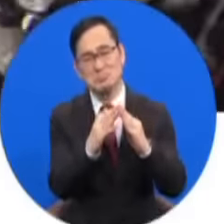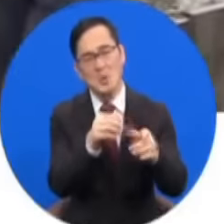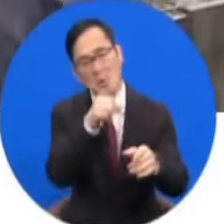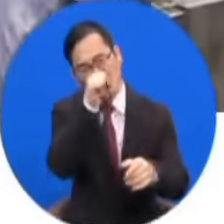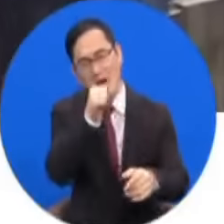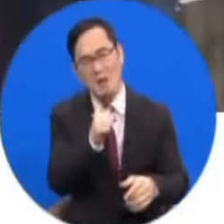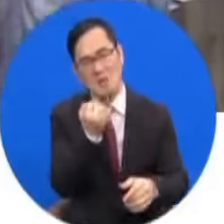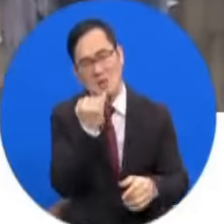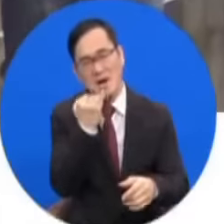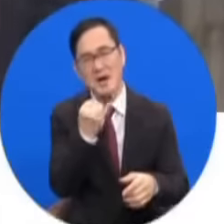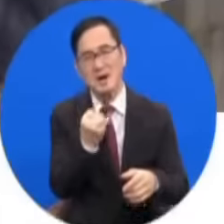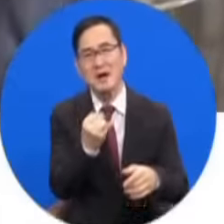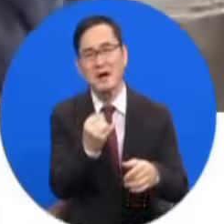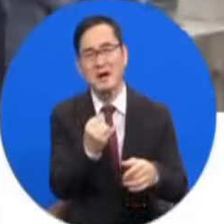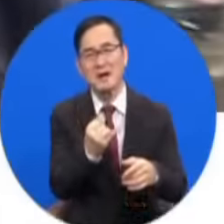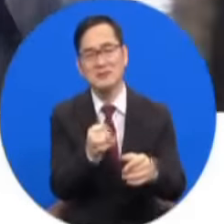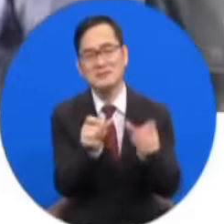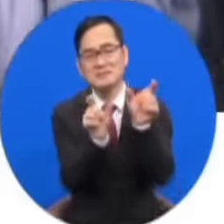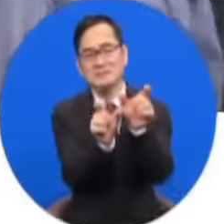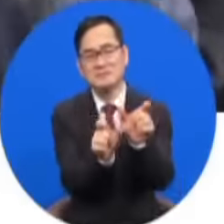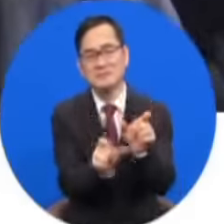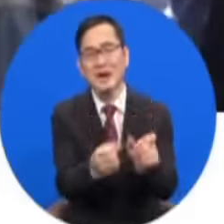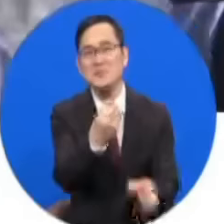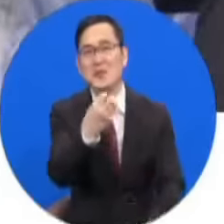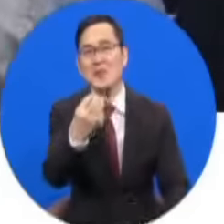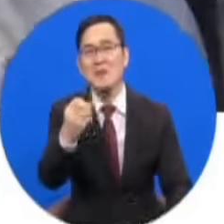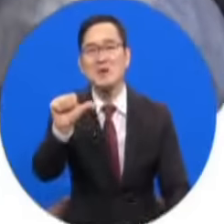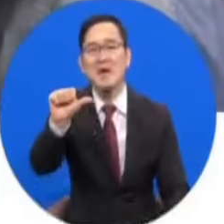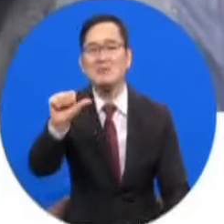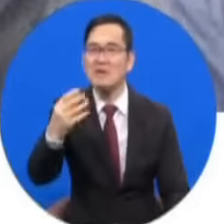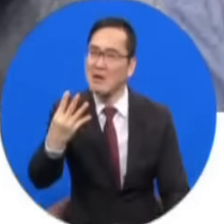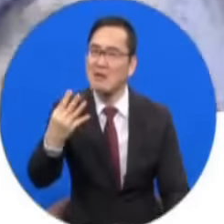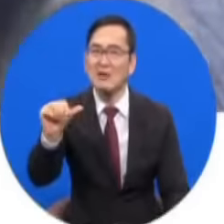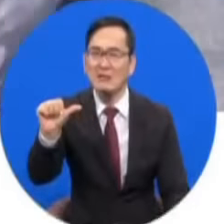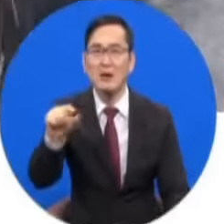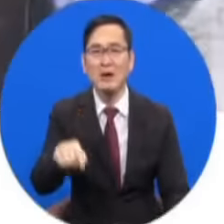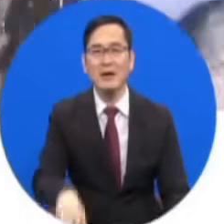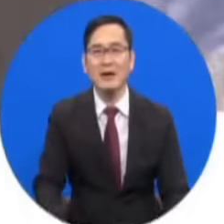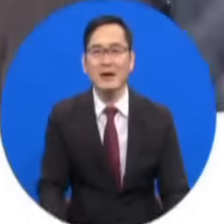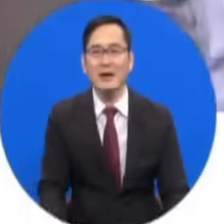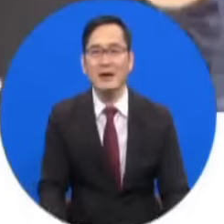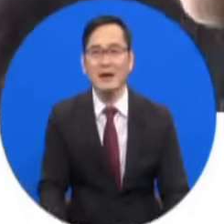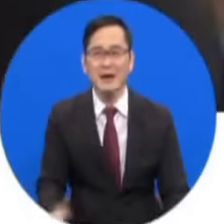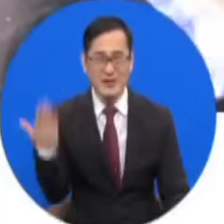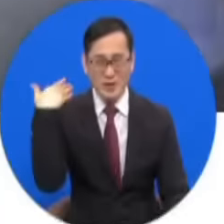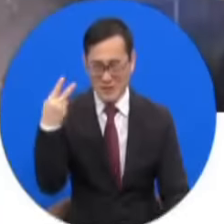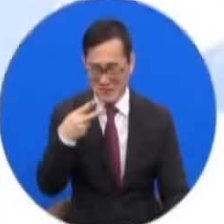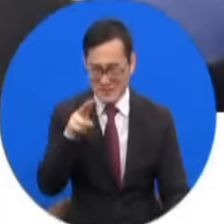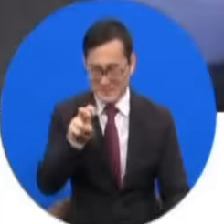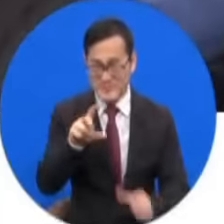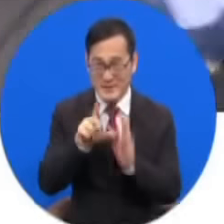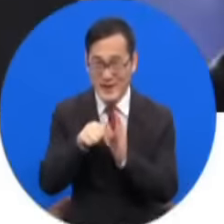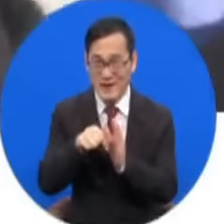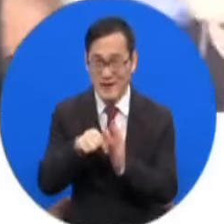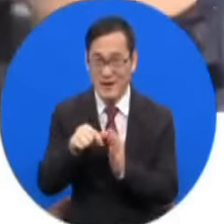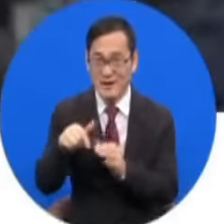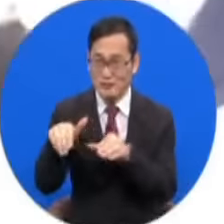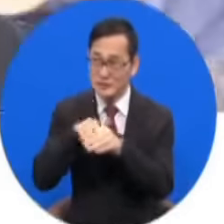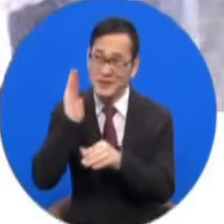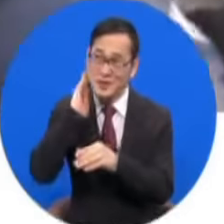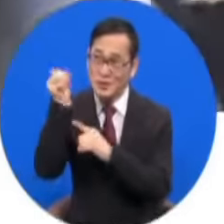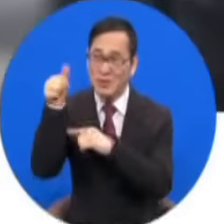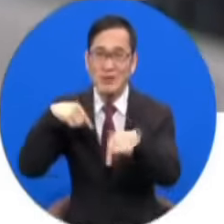모양인데 2020년이면 어떤 때입니까 누가 대통령이었습니다 문다 씨 아버지 문재인 대통령이 대통령 때였 아아